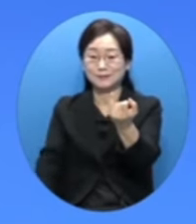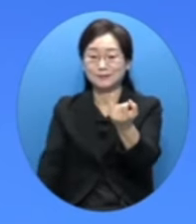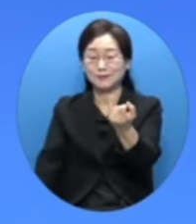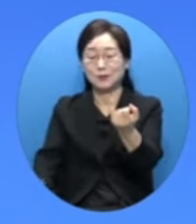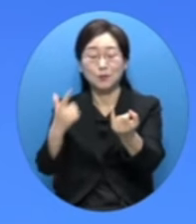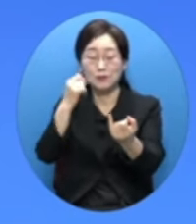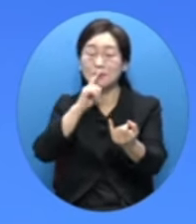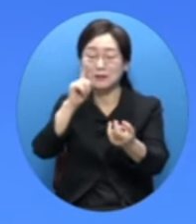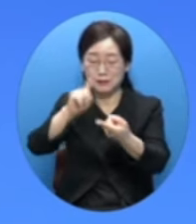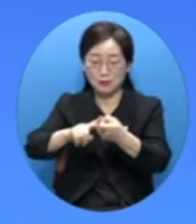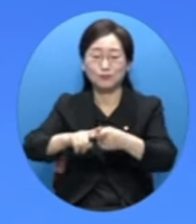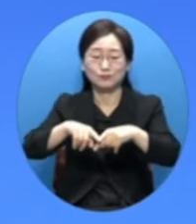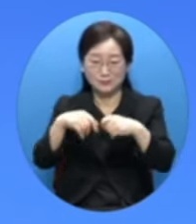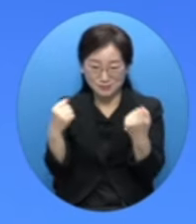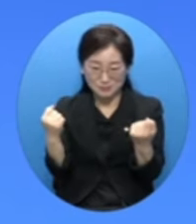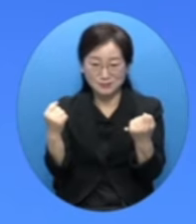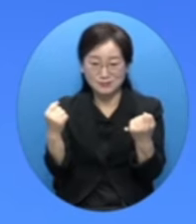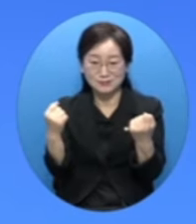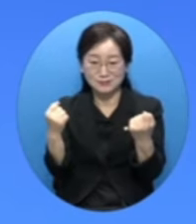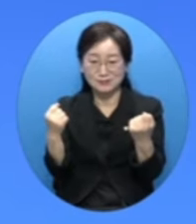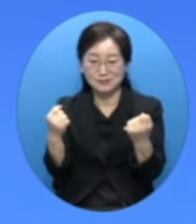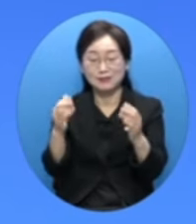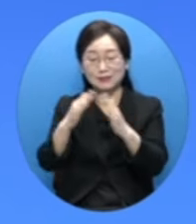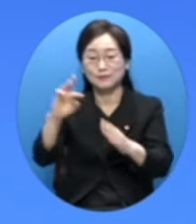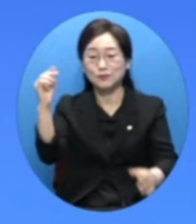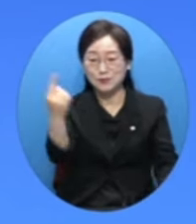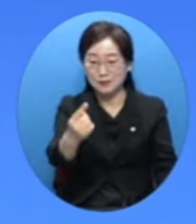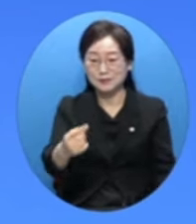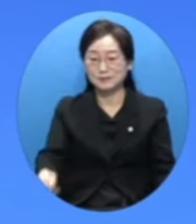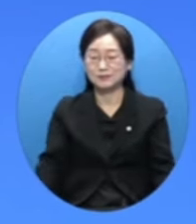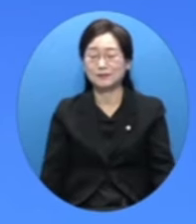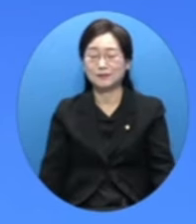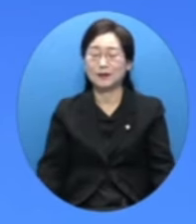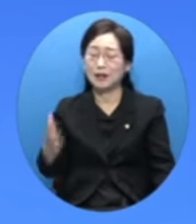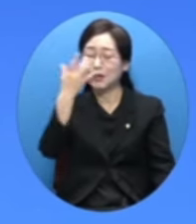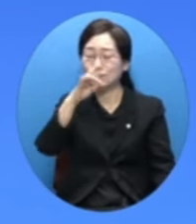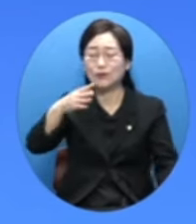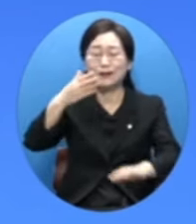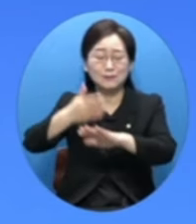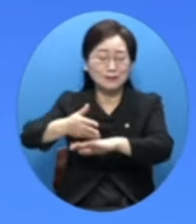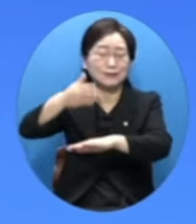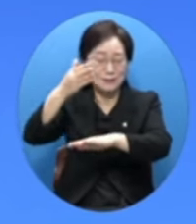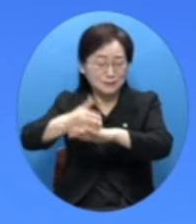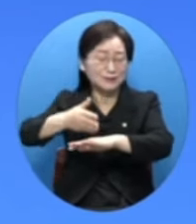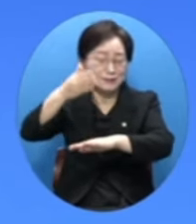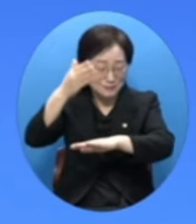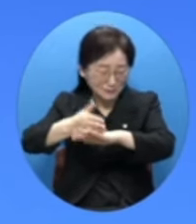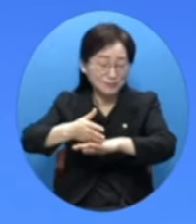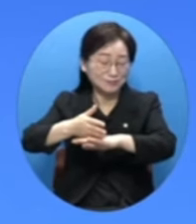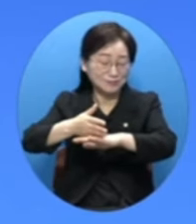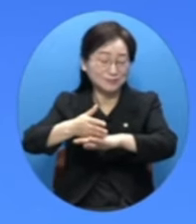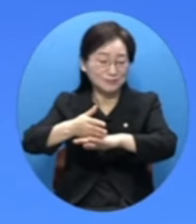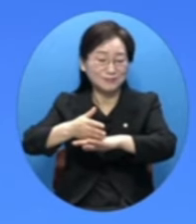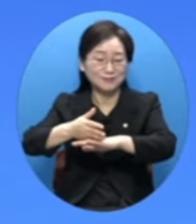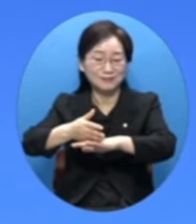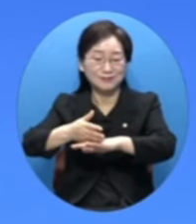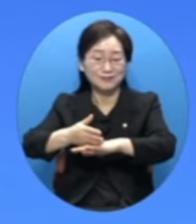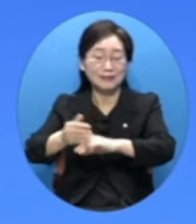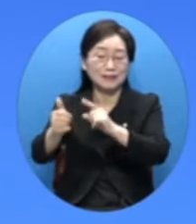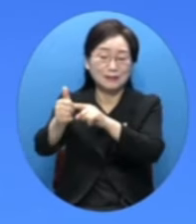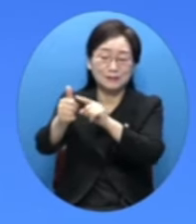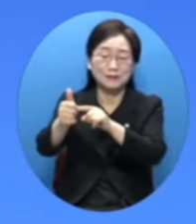말씀에 순종해서 집에 들어가서 그날부터 감사하기 시작했습니다. 감사합니다. 감사합니다. 감사합니다.